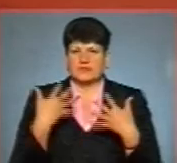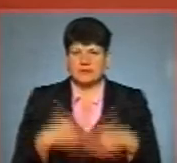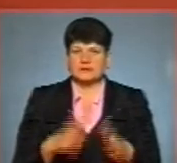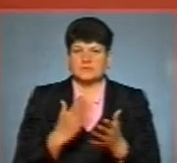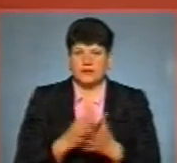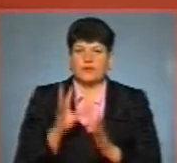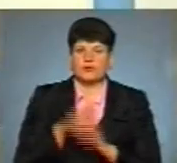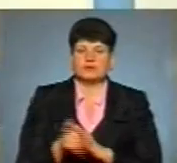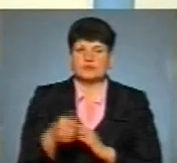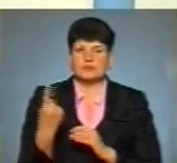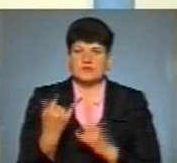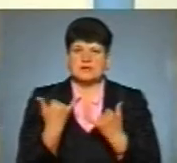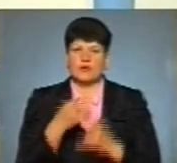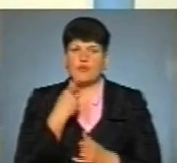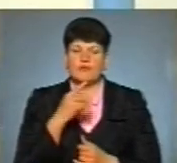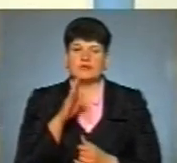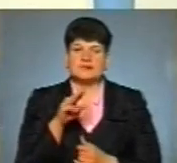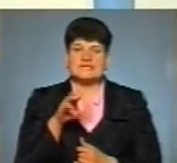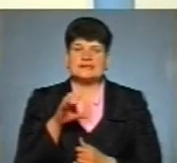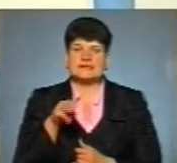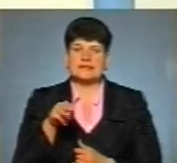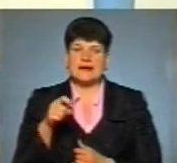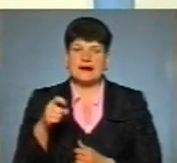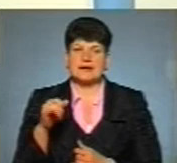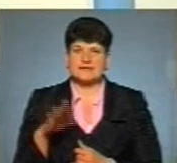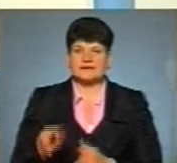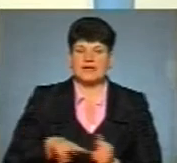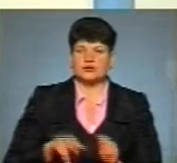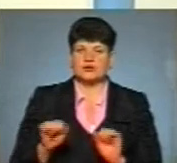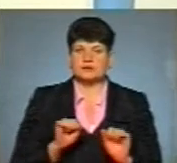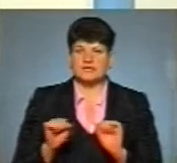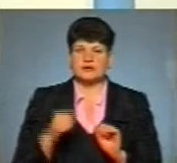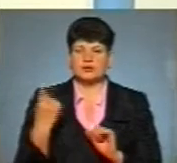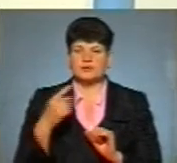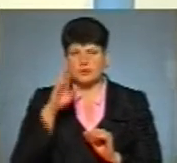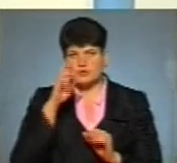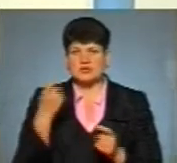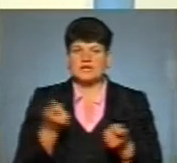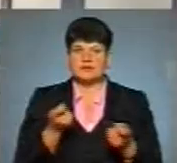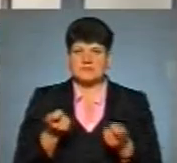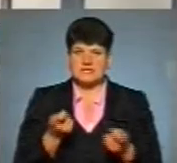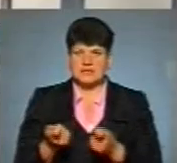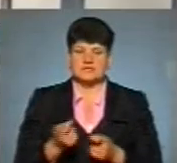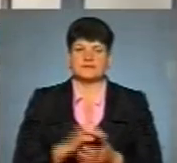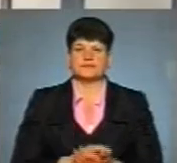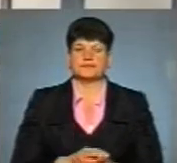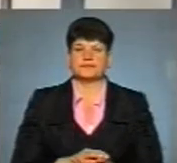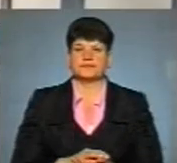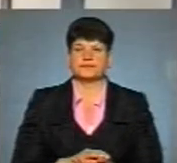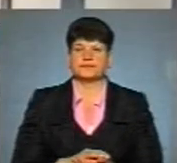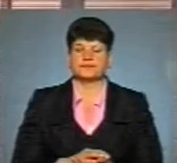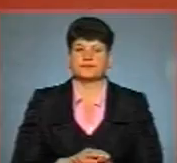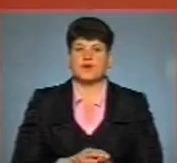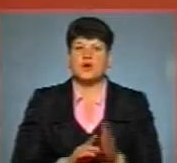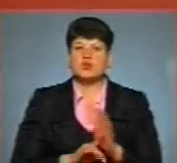говоримо із Володимиром Стахівим, директором департаменту агропромислового розвитку Тернопільської облдержадміністрації. Мої вітання.